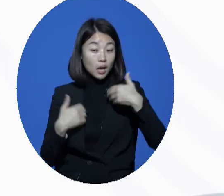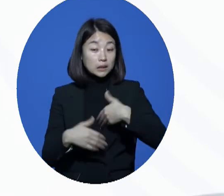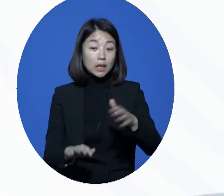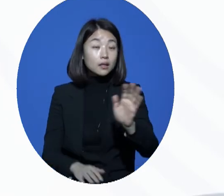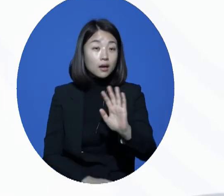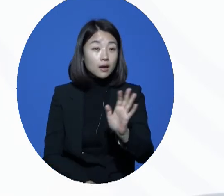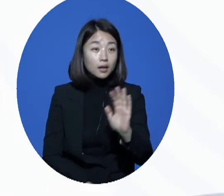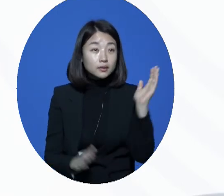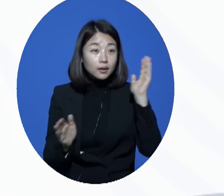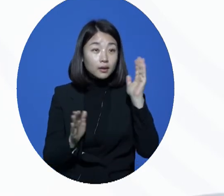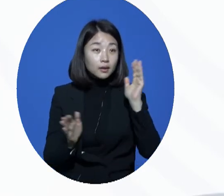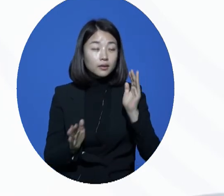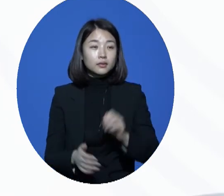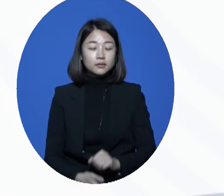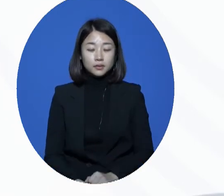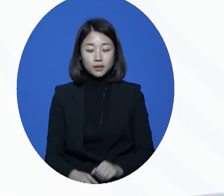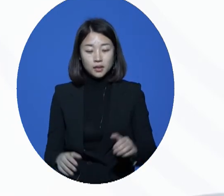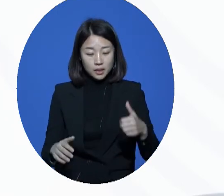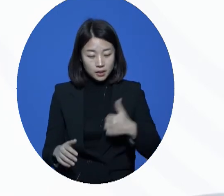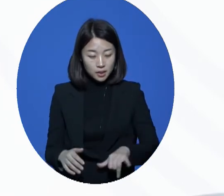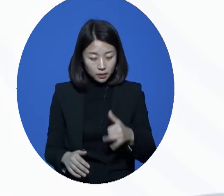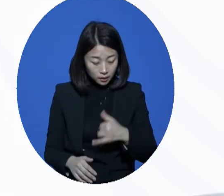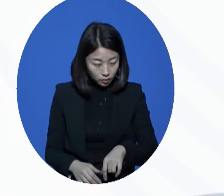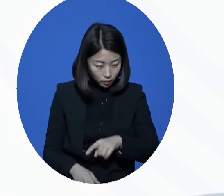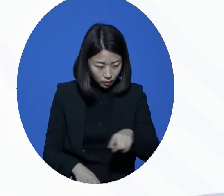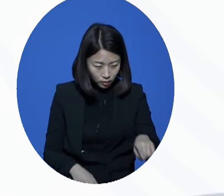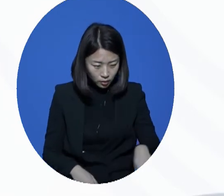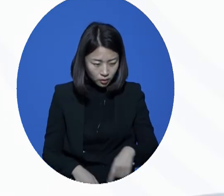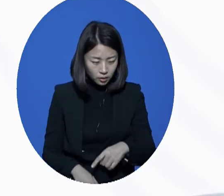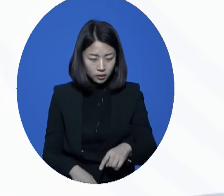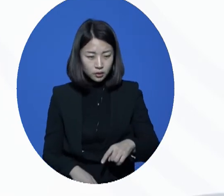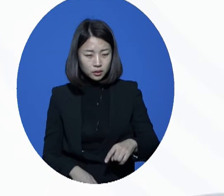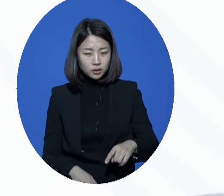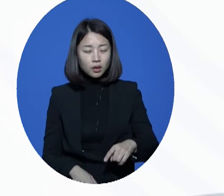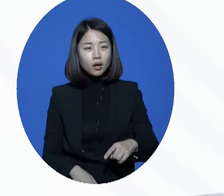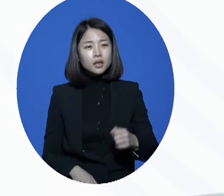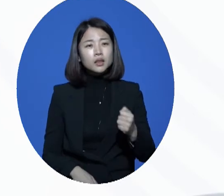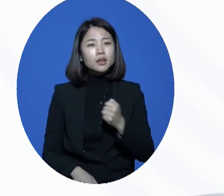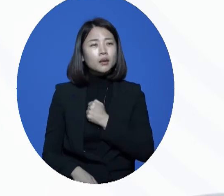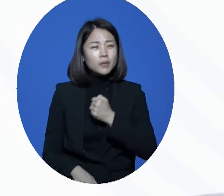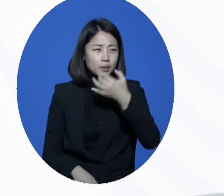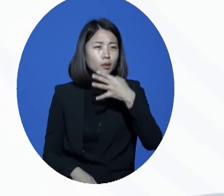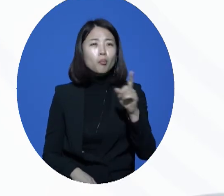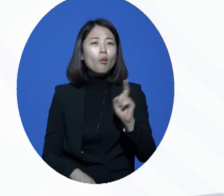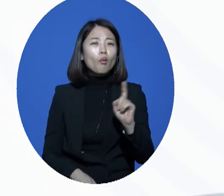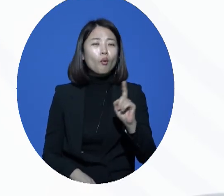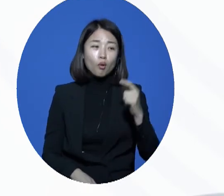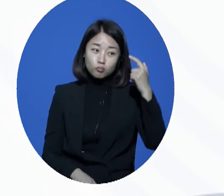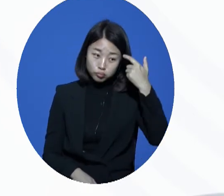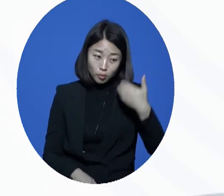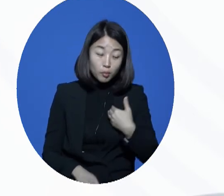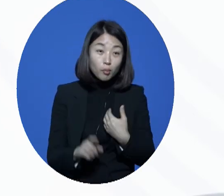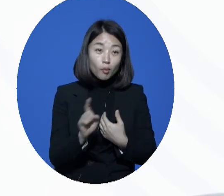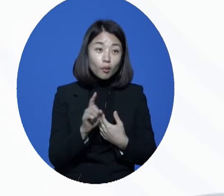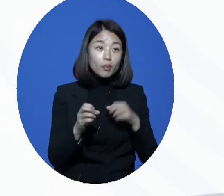못하게 되어서 장애 자녀가 겪는 큰 어려움이 무엇이냐고 묻는 질문에